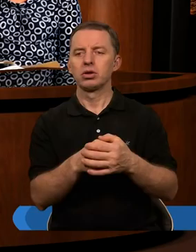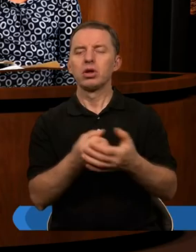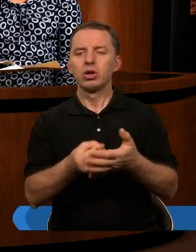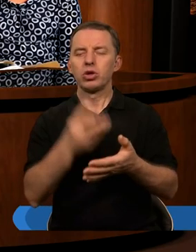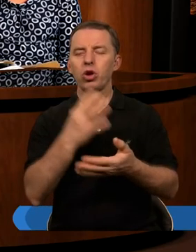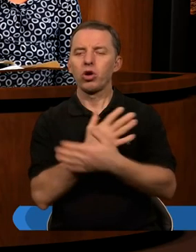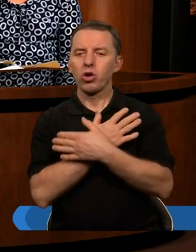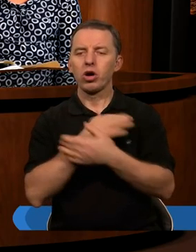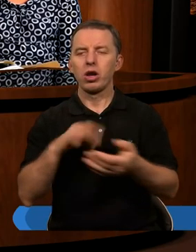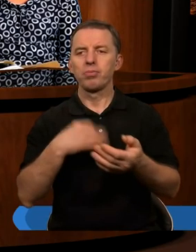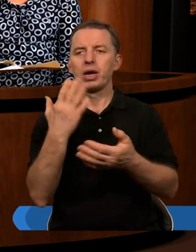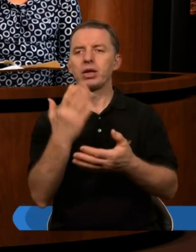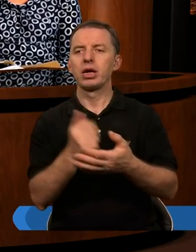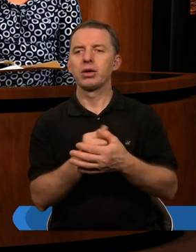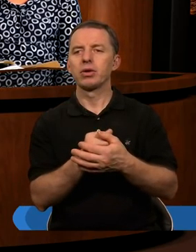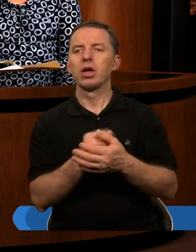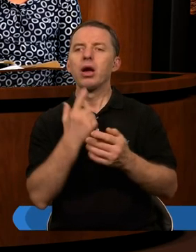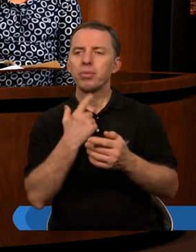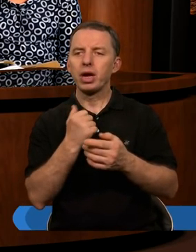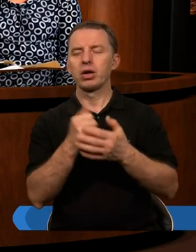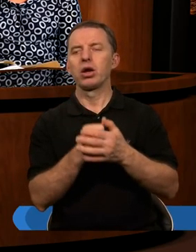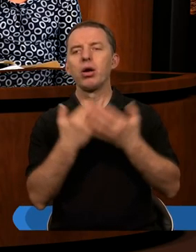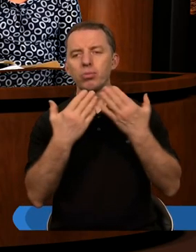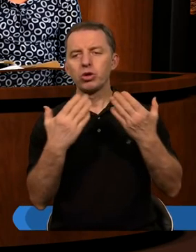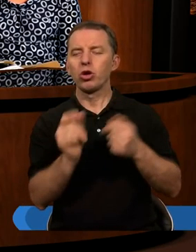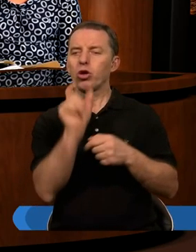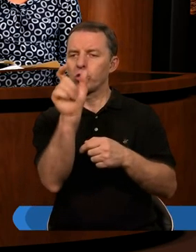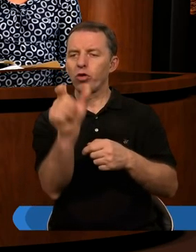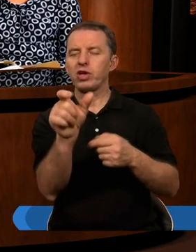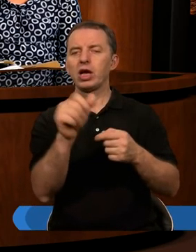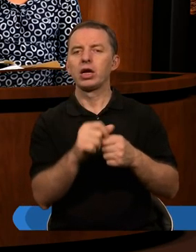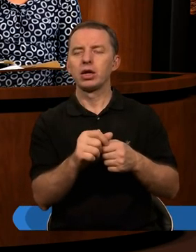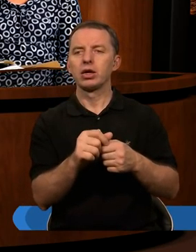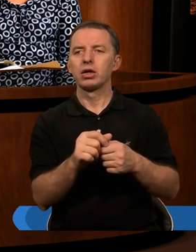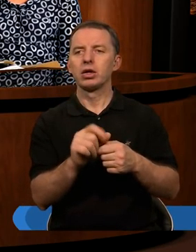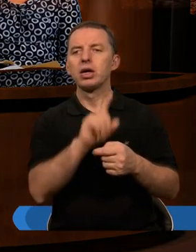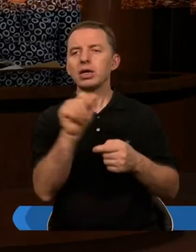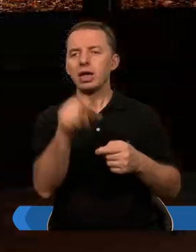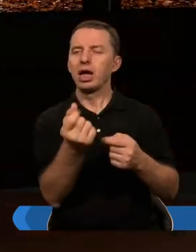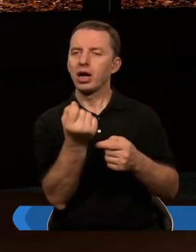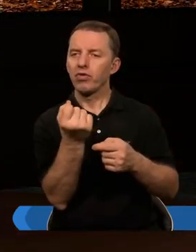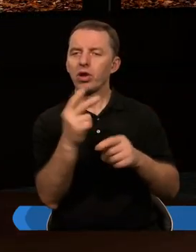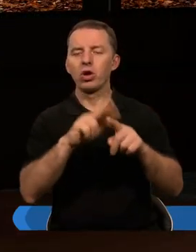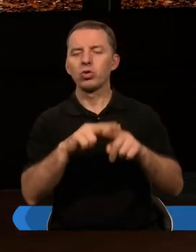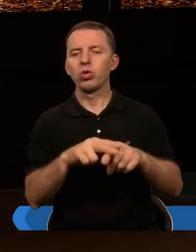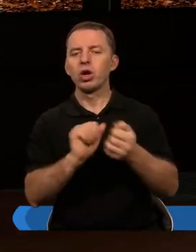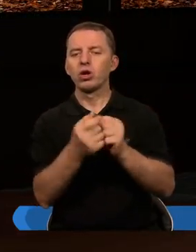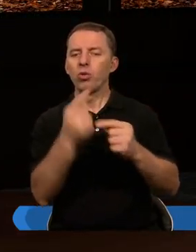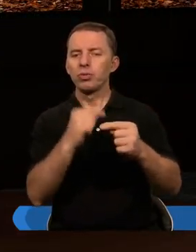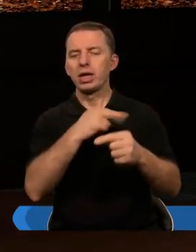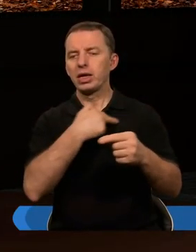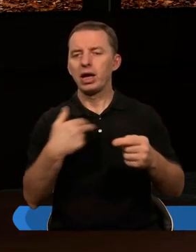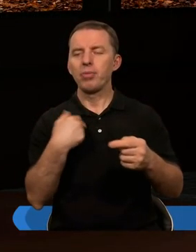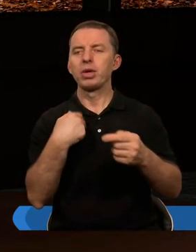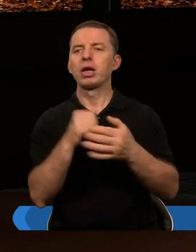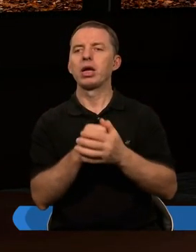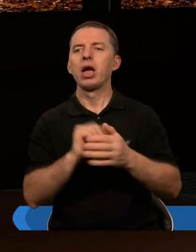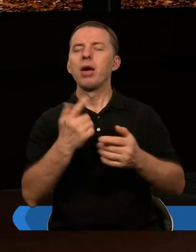Drogi ukochany Panie, pragniemy podziękować Tobie za te chwile, które są teraz przed nami.